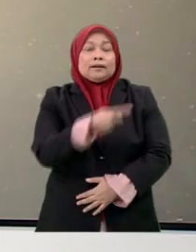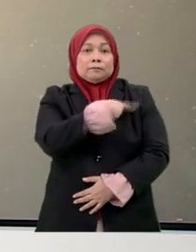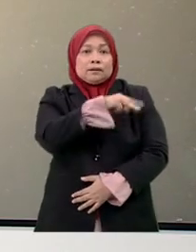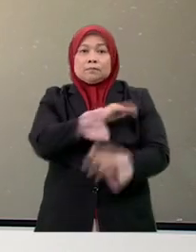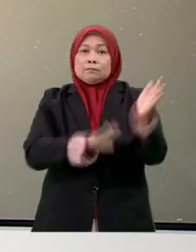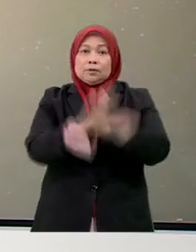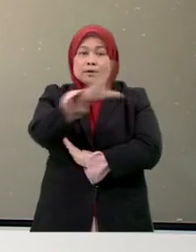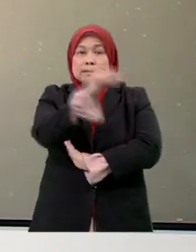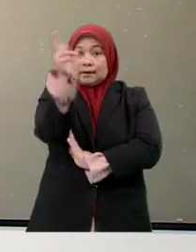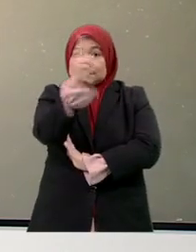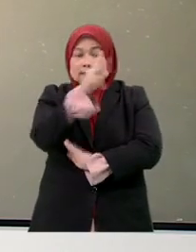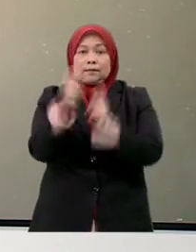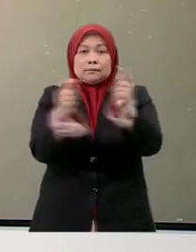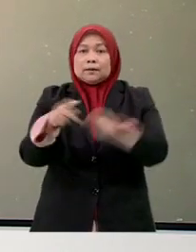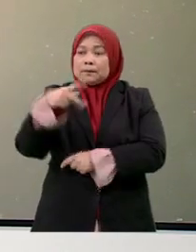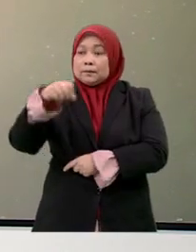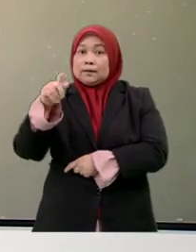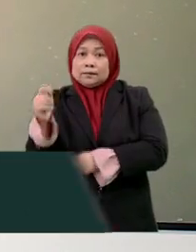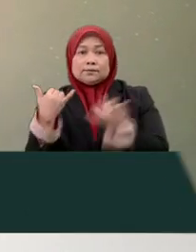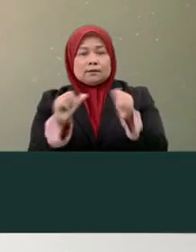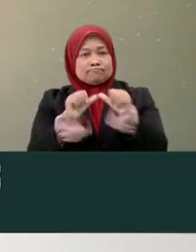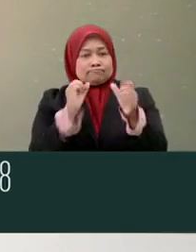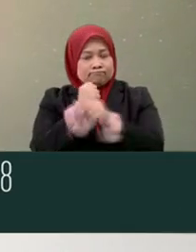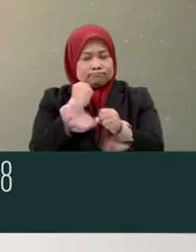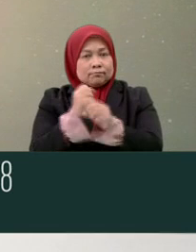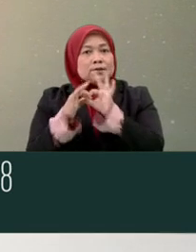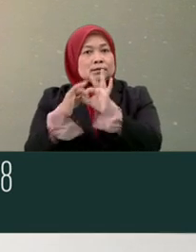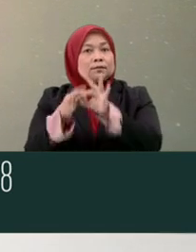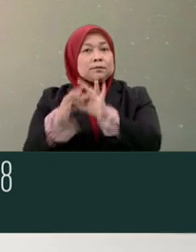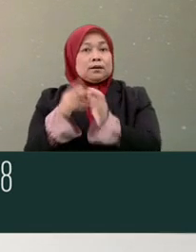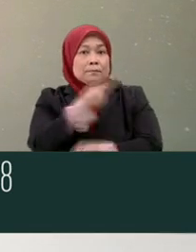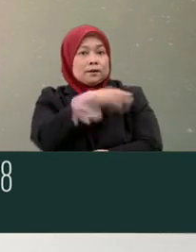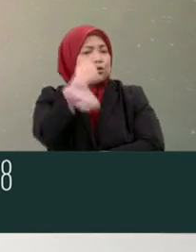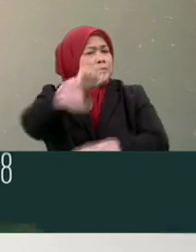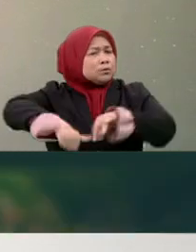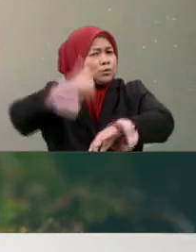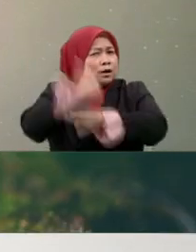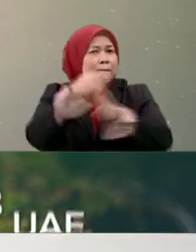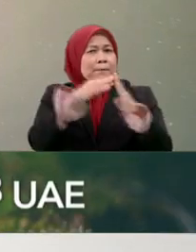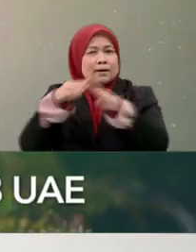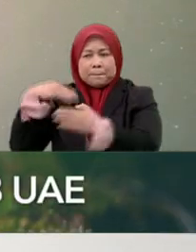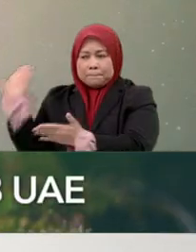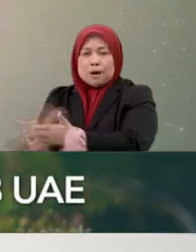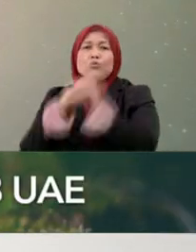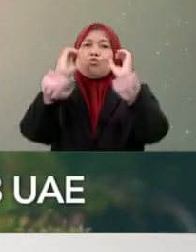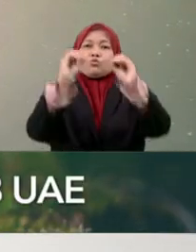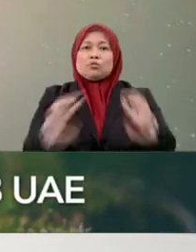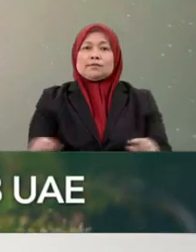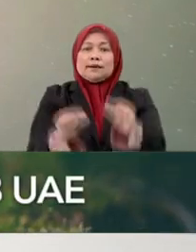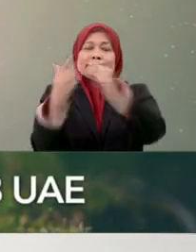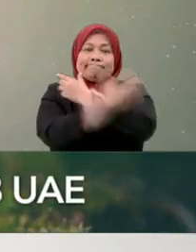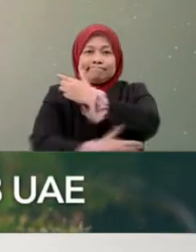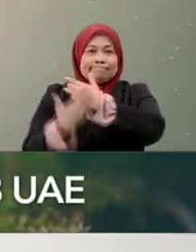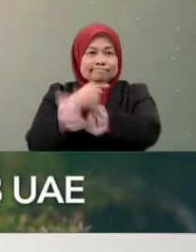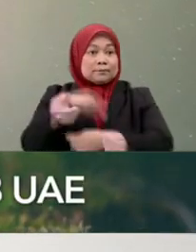Kementerian Pembangunan dan Kerajaan Tempatan KPKT sedang bekerjasama dengan kementerian lain bagi mewujudkan bandar baharu sifar karbon di negara